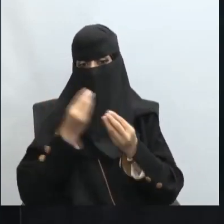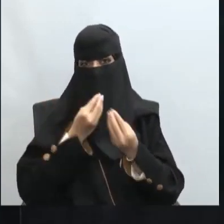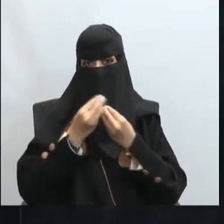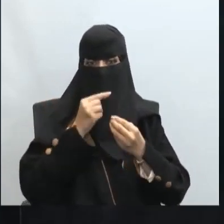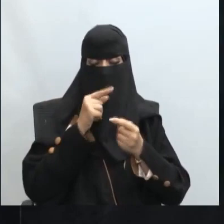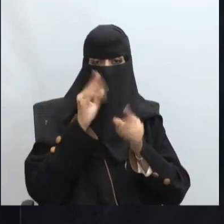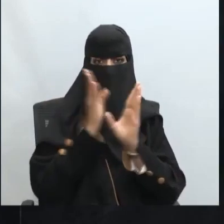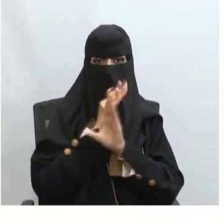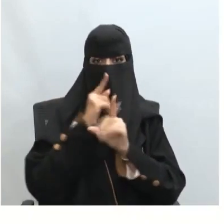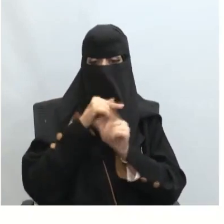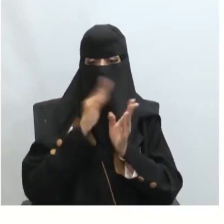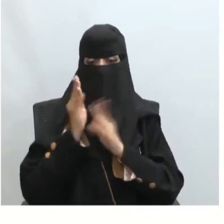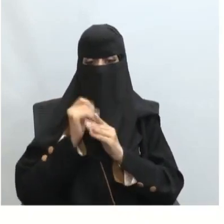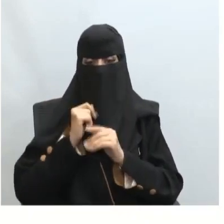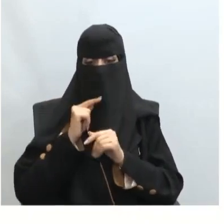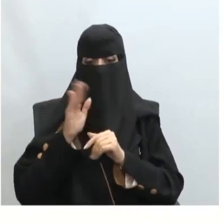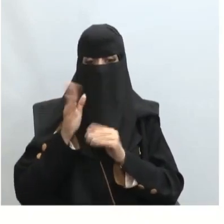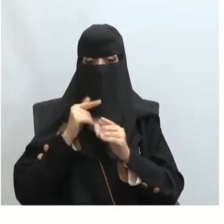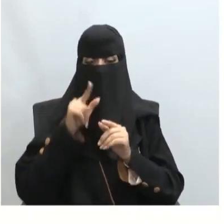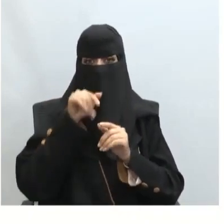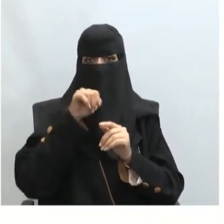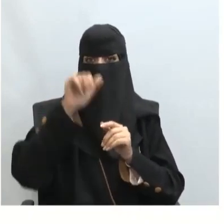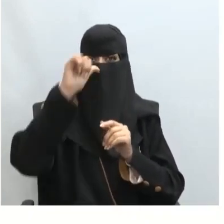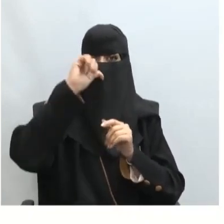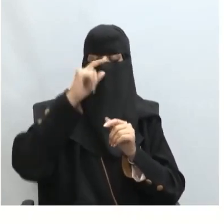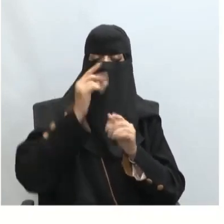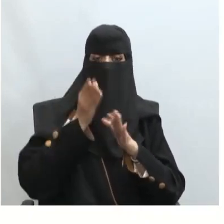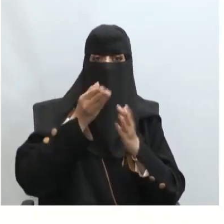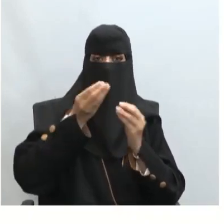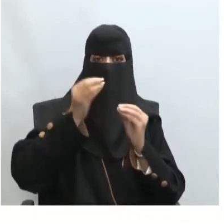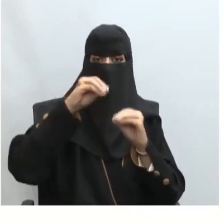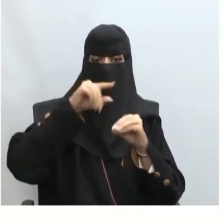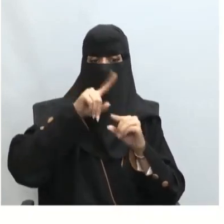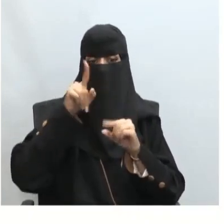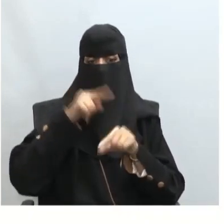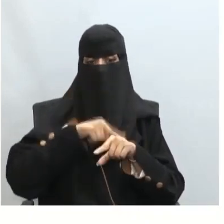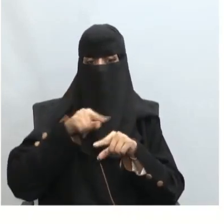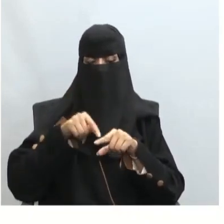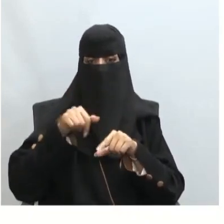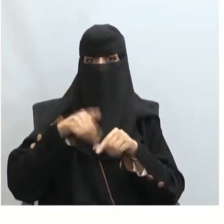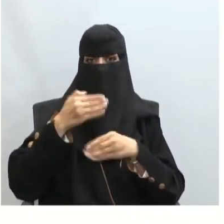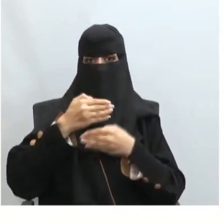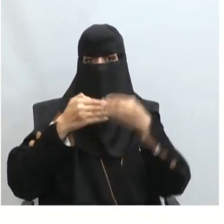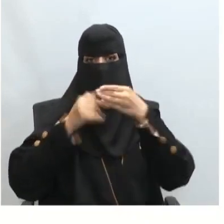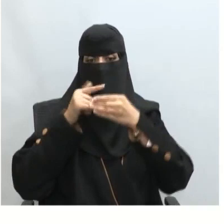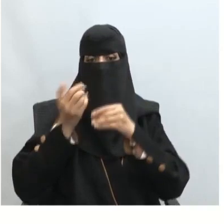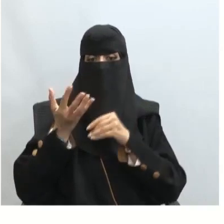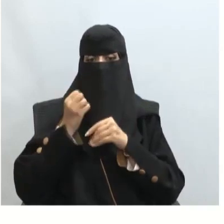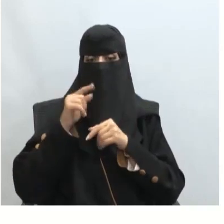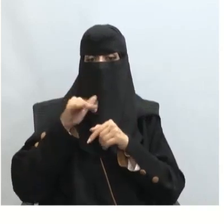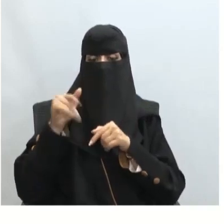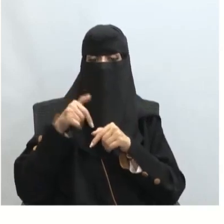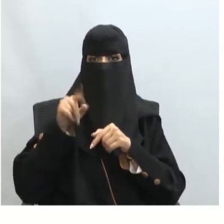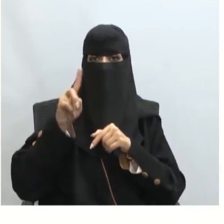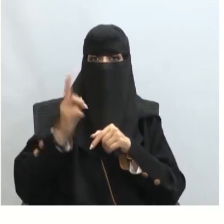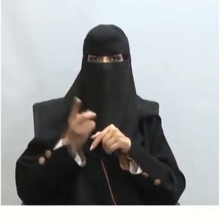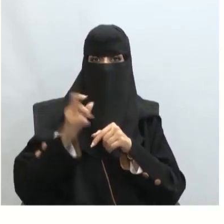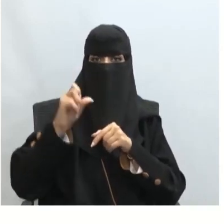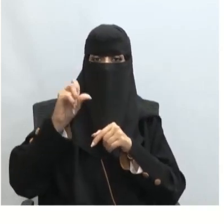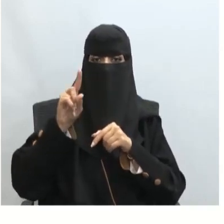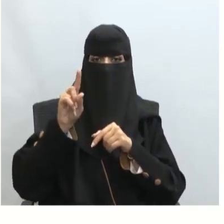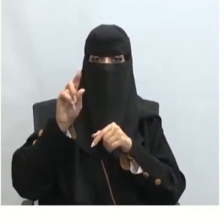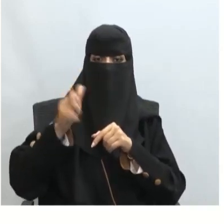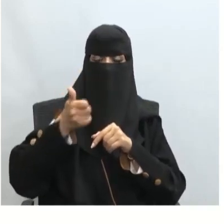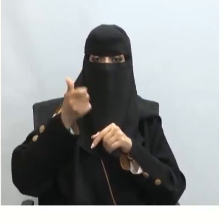اذا هنا الماء اضفته الى المركب سيعطيني بروبانول